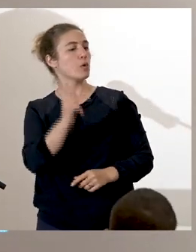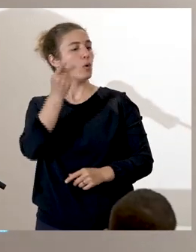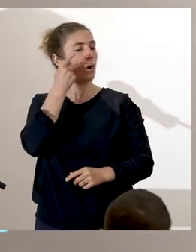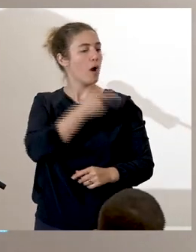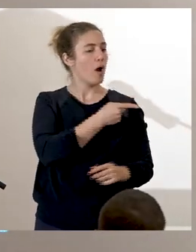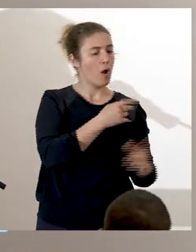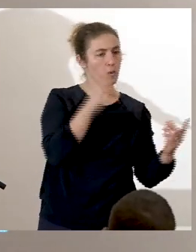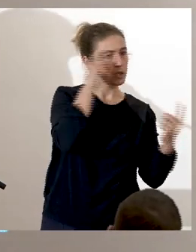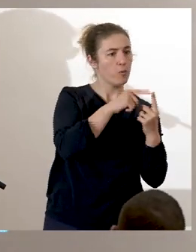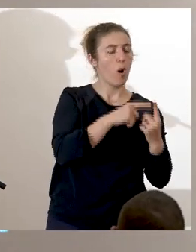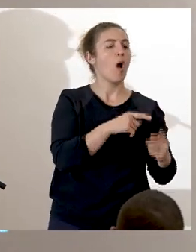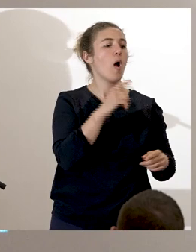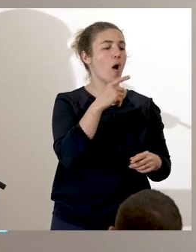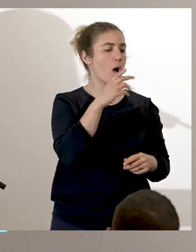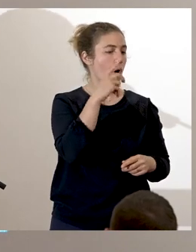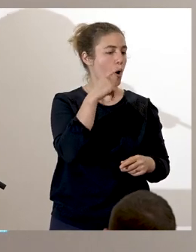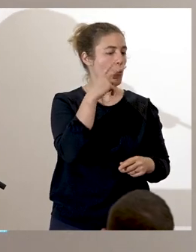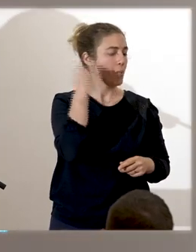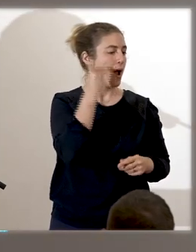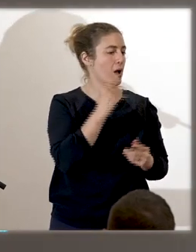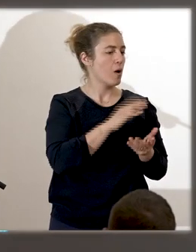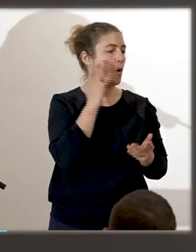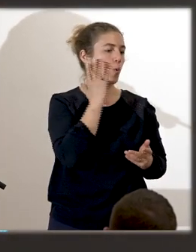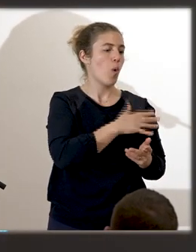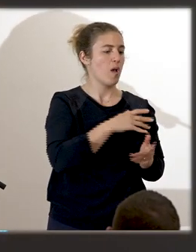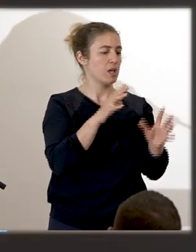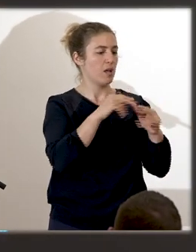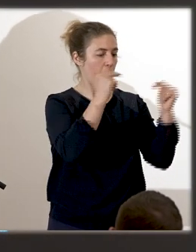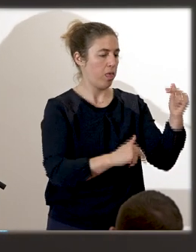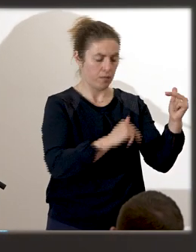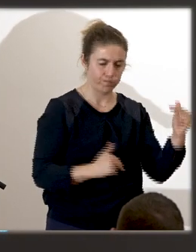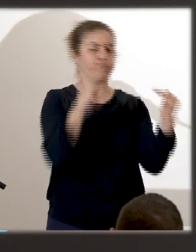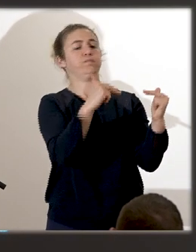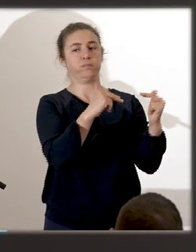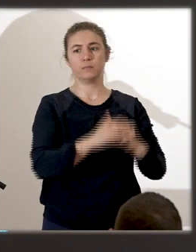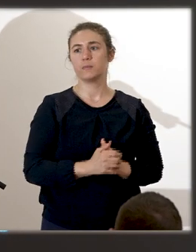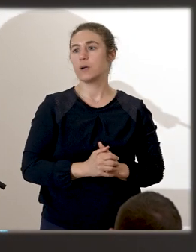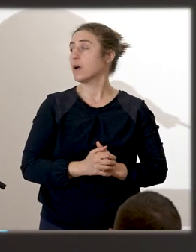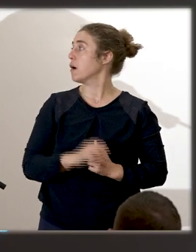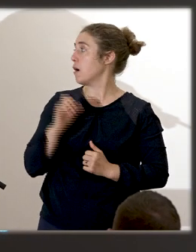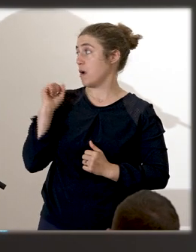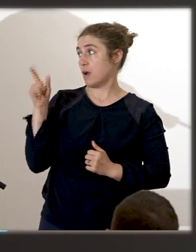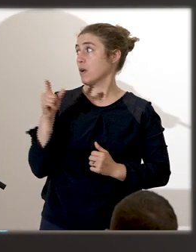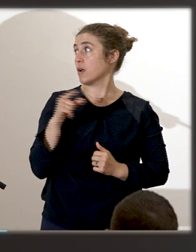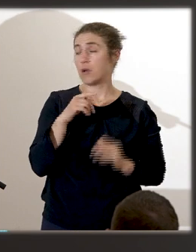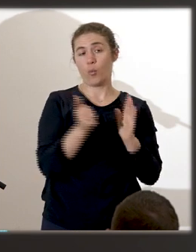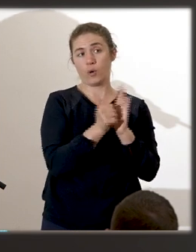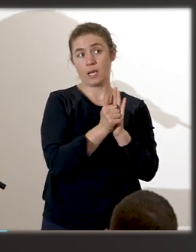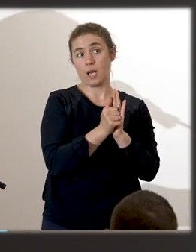couleur dans un ordre animal. En effet, ce cliché, intitulé « Noir mozambicain à la Réunion », est lourd de